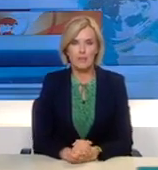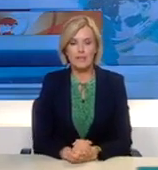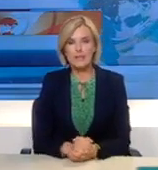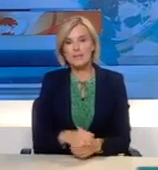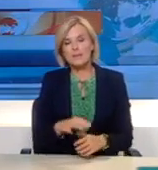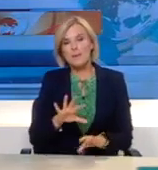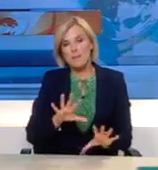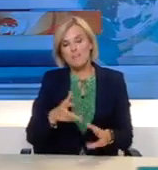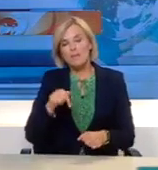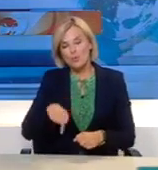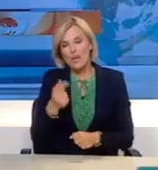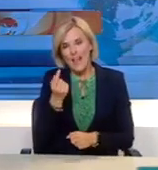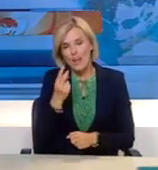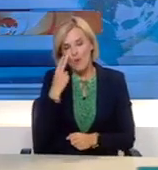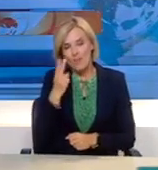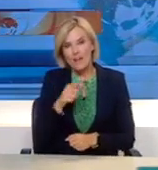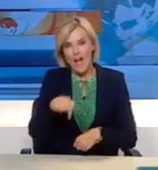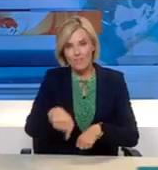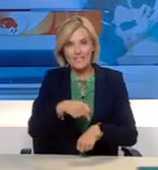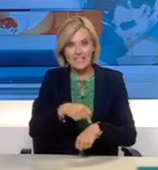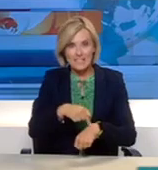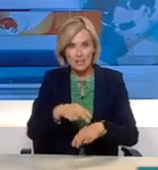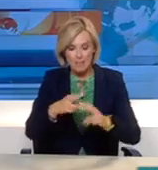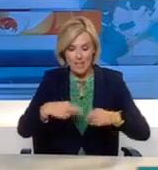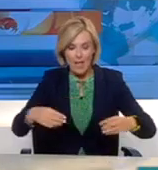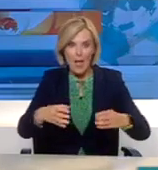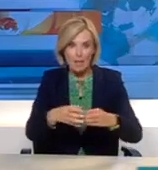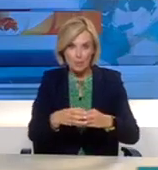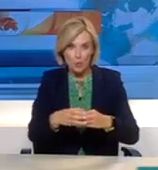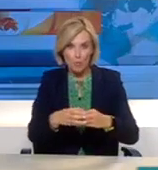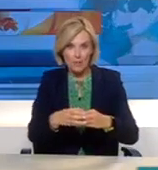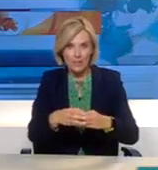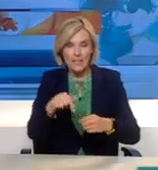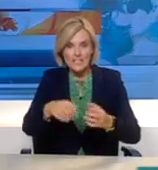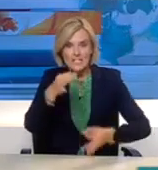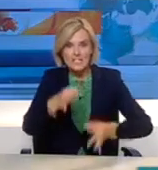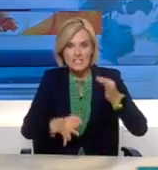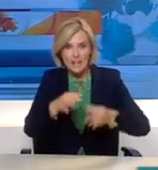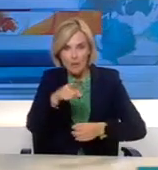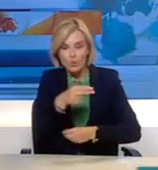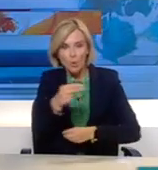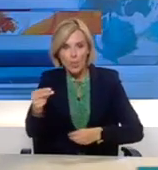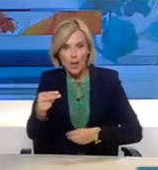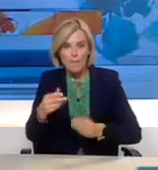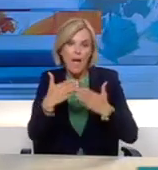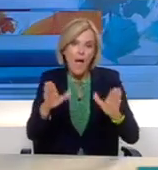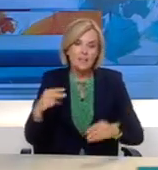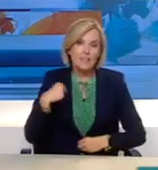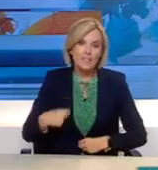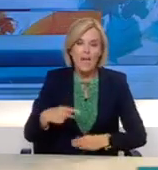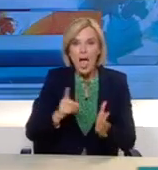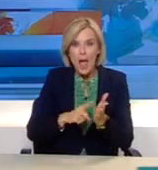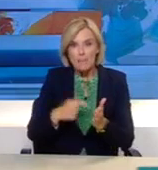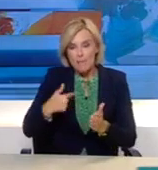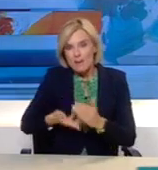απόφαση της Επιτροπής, η οποία συνεδριάζει αυτή τη στιγμή. Εγώ έπρεπε να φύγω για να έρθω εδώ σήμερα. Συνεδριάζει αυτή τη στιγμή για αυτό το